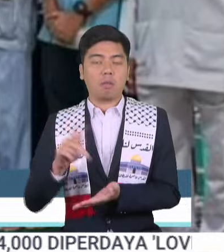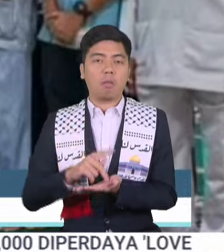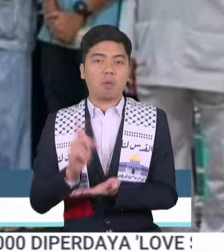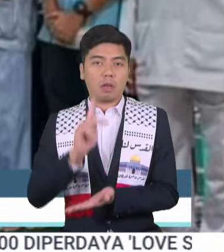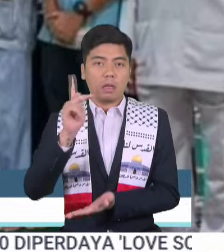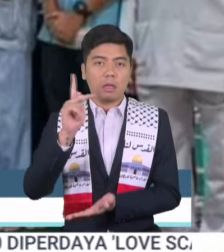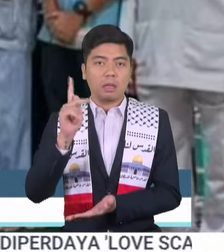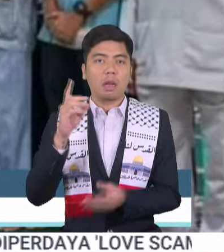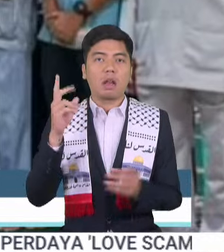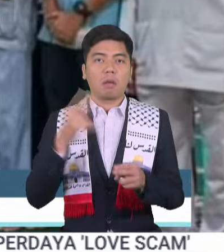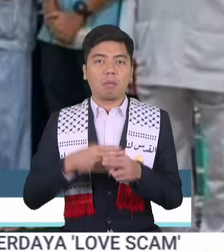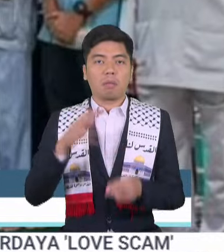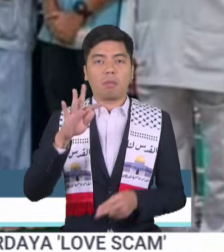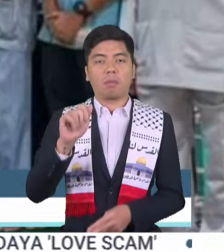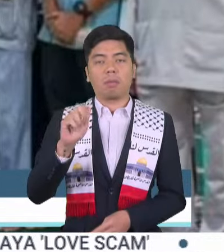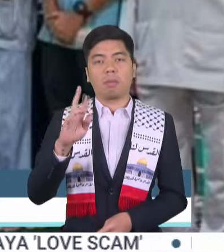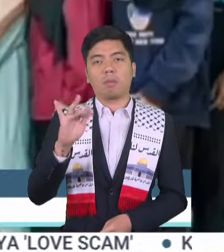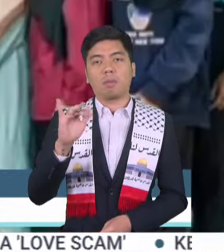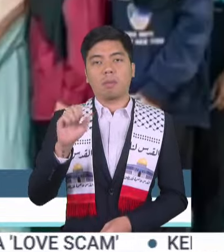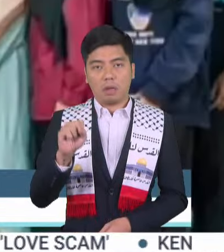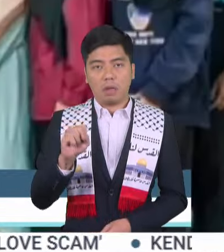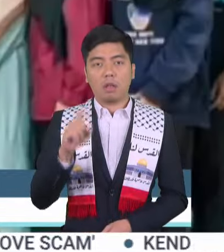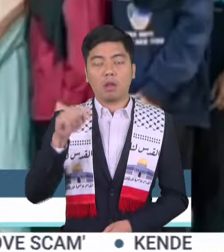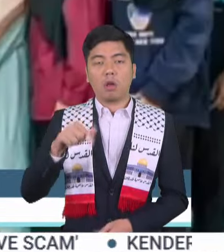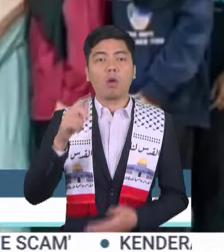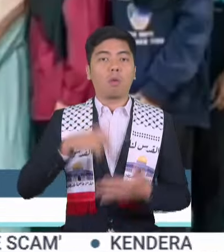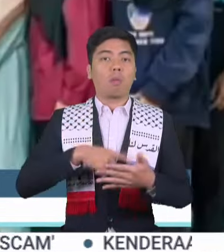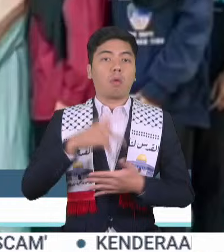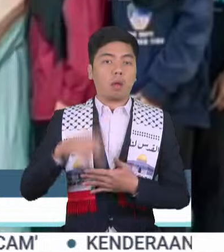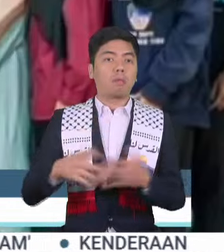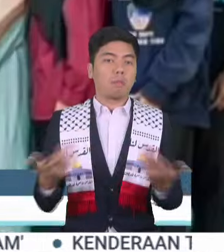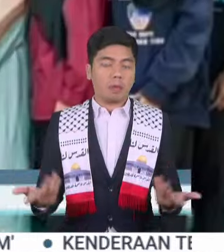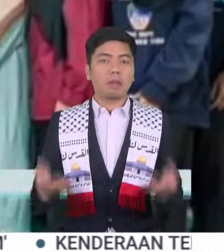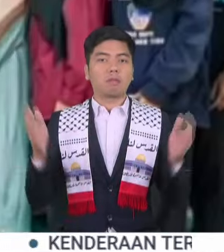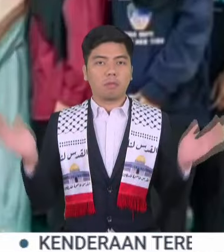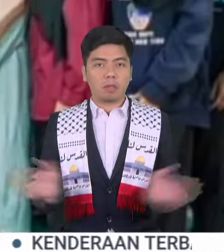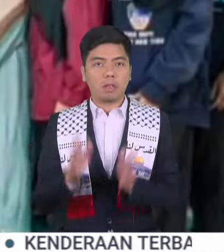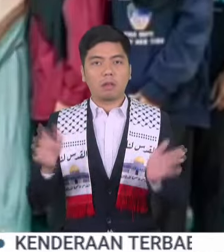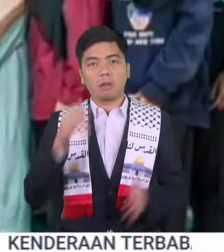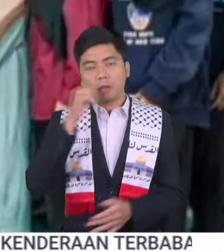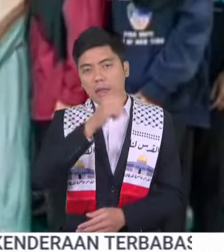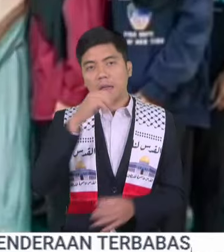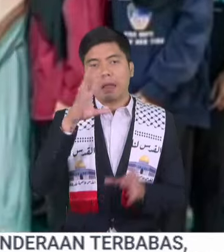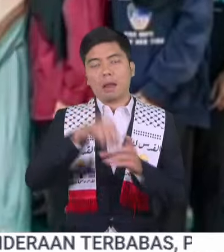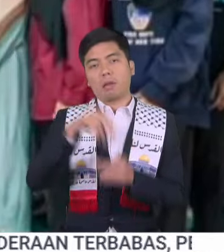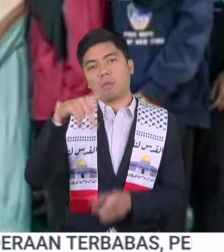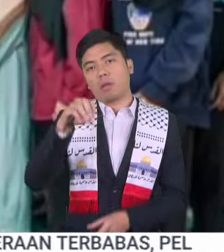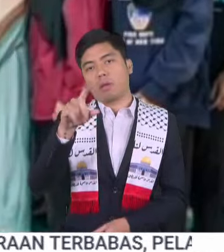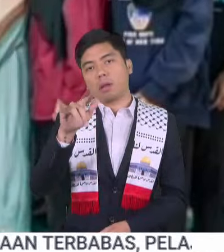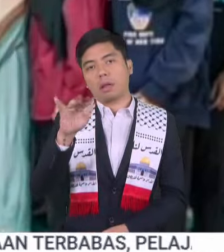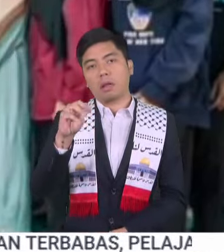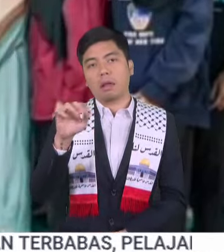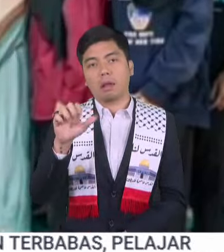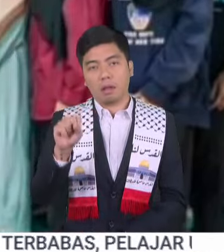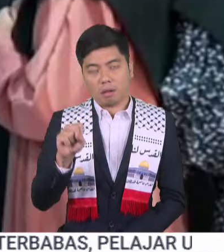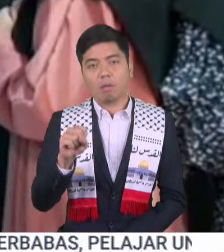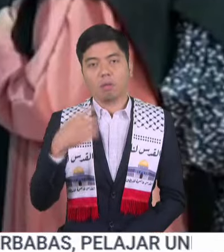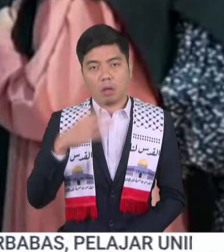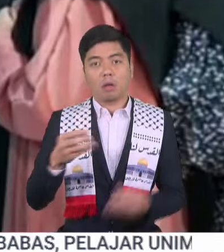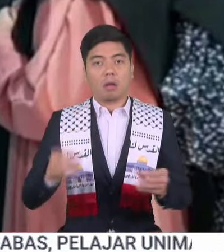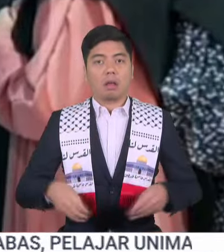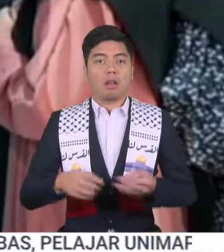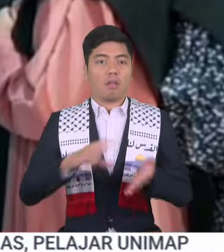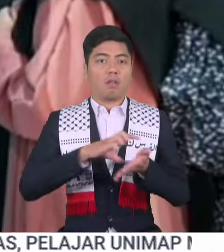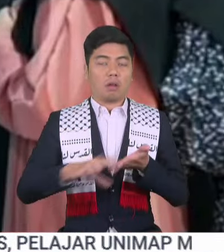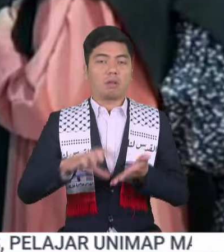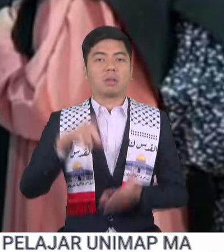Faris Akil Muhammad Nasir. Ia bersempena siri program Semarak Ramadan di Polimas. Beliau turut memberikan sumbangan berbentuk baucer kepada